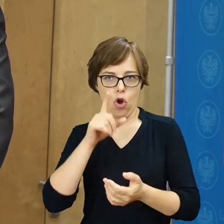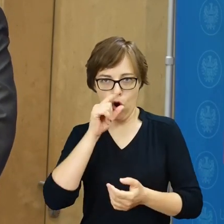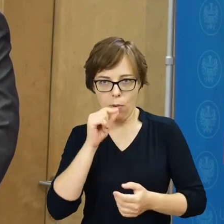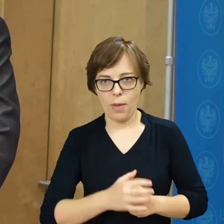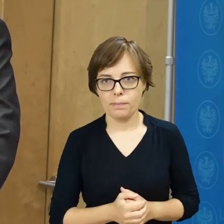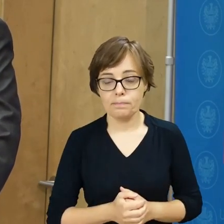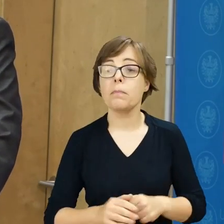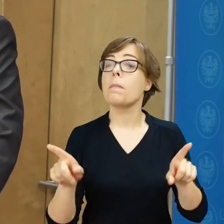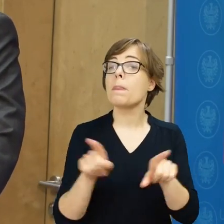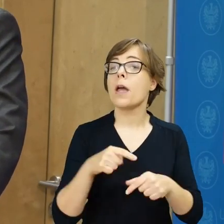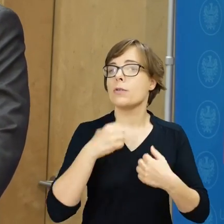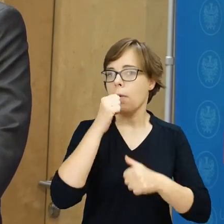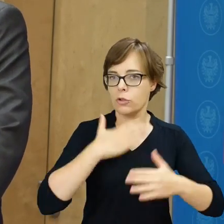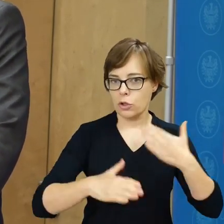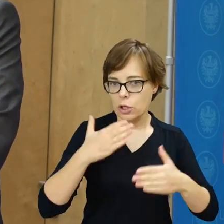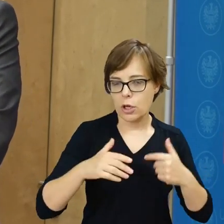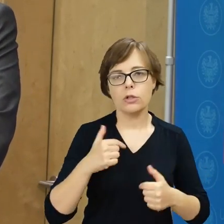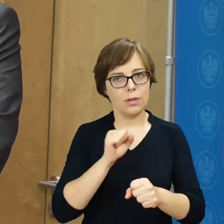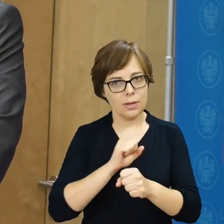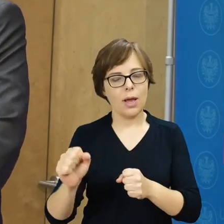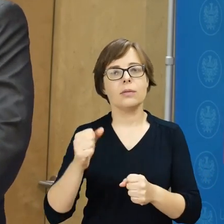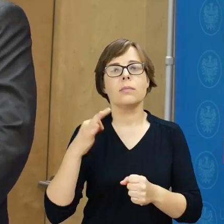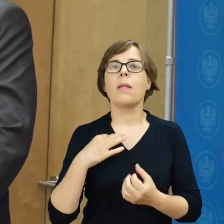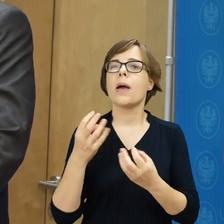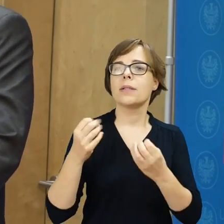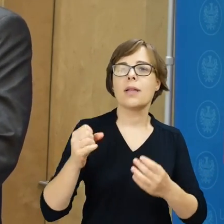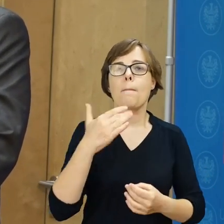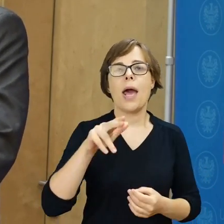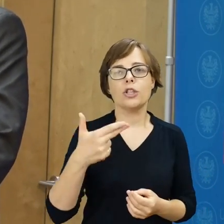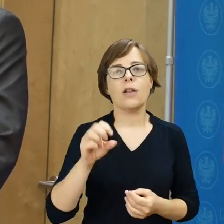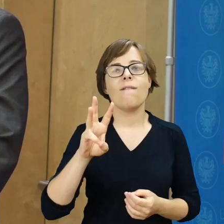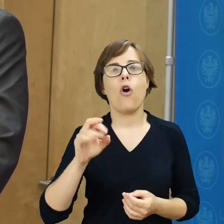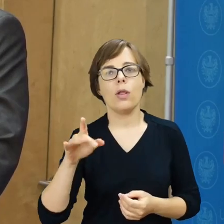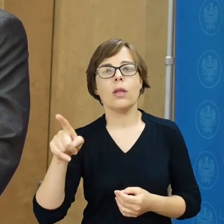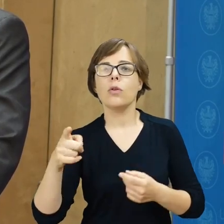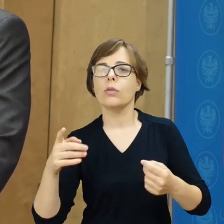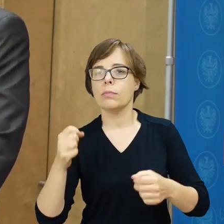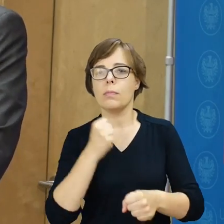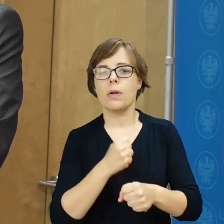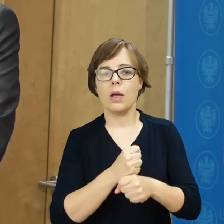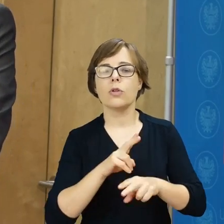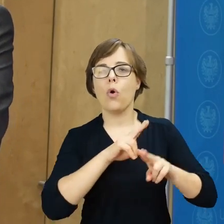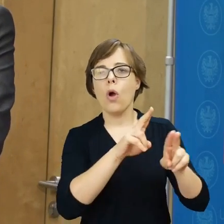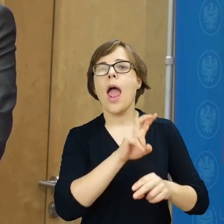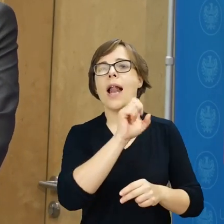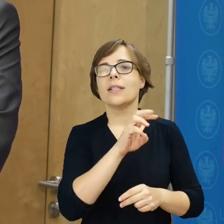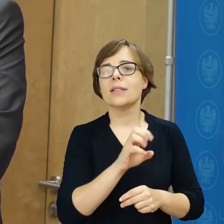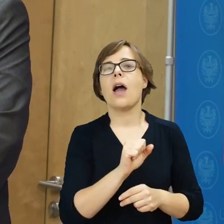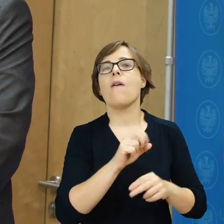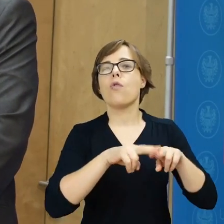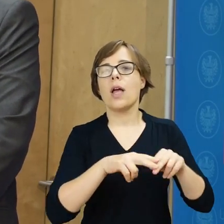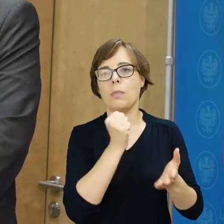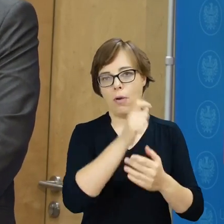powitać również pana mecenasa Marcina Wolnego, który jest związany z Helsińską Fundacją Praw Człowieka, specjalizując się